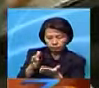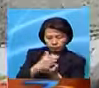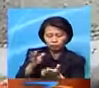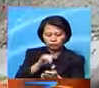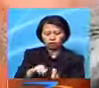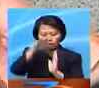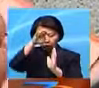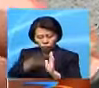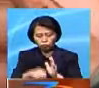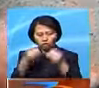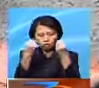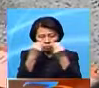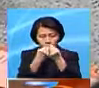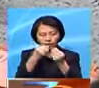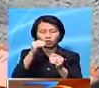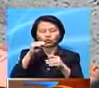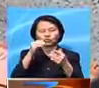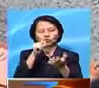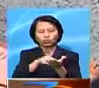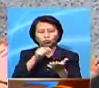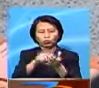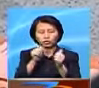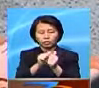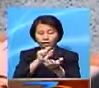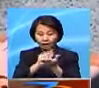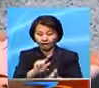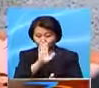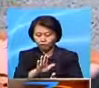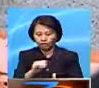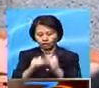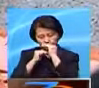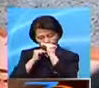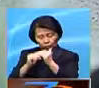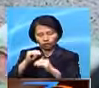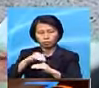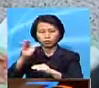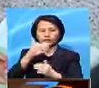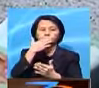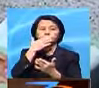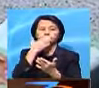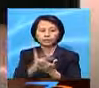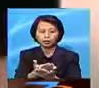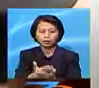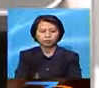selain mengurangkan nisbah hutang dengan pendapatan mereka ke tahap lebih